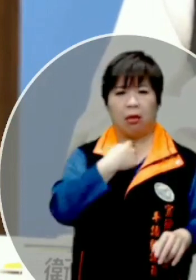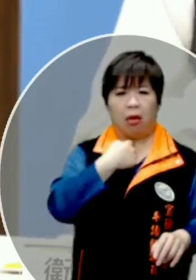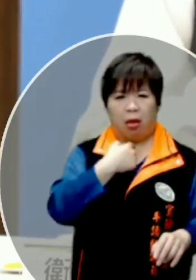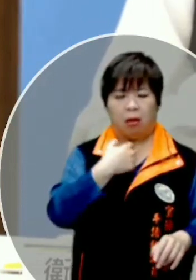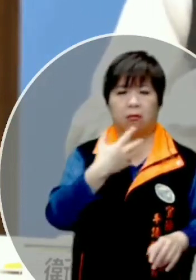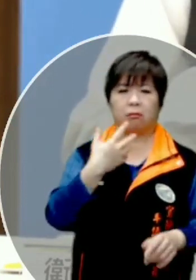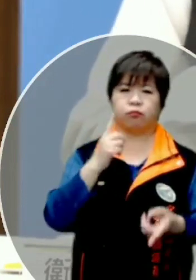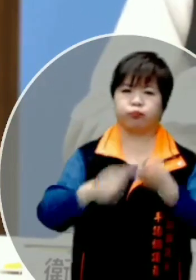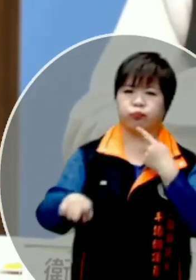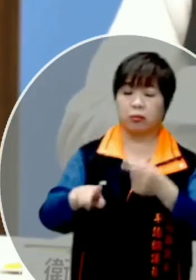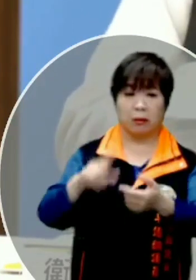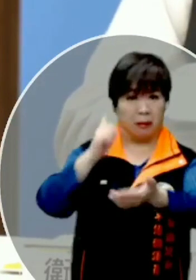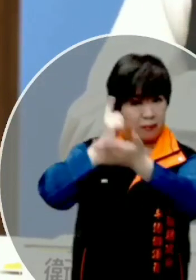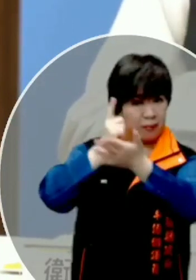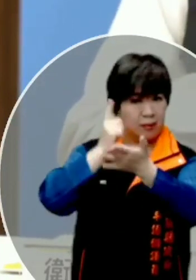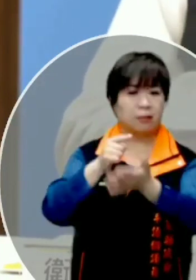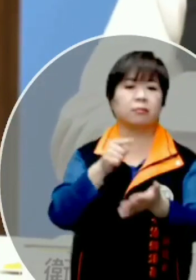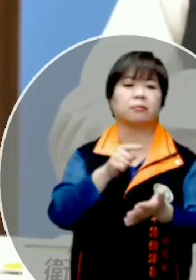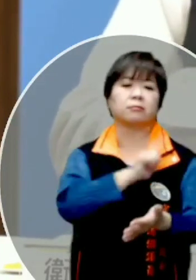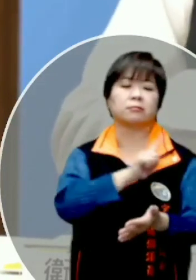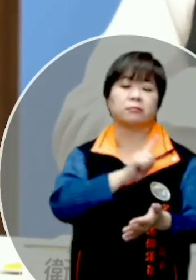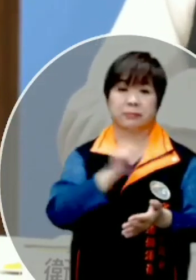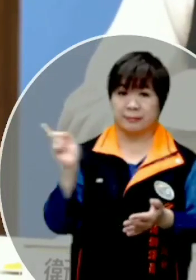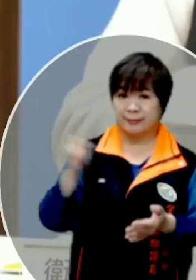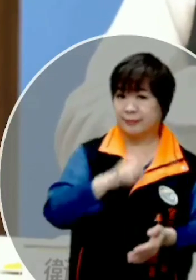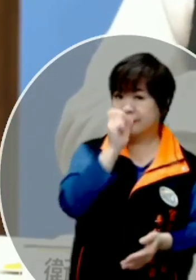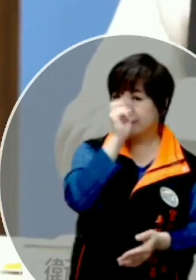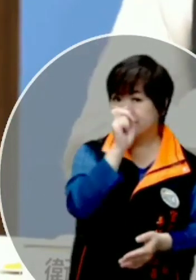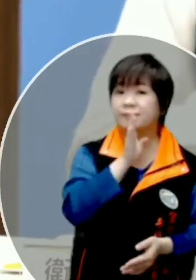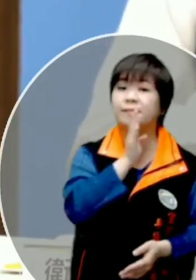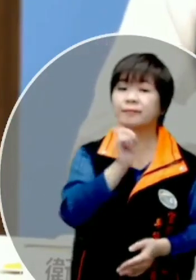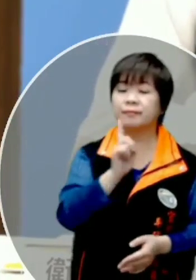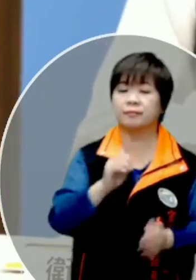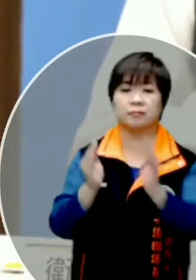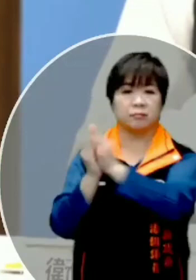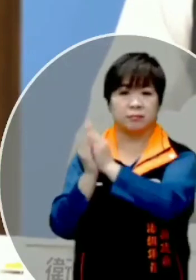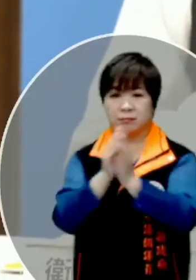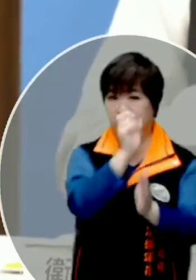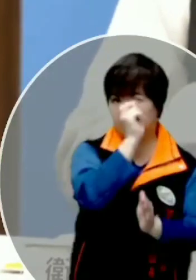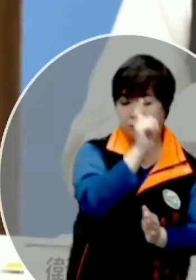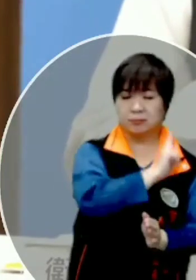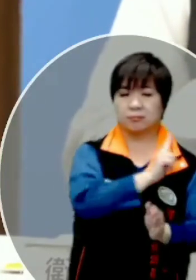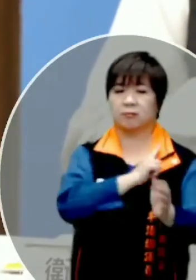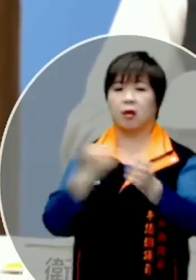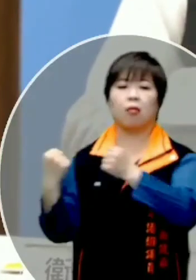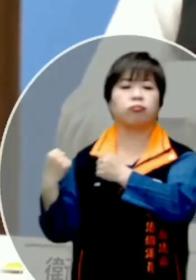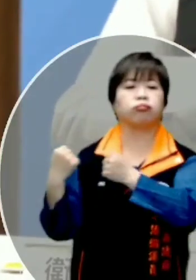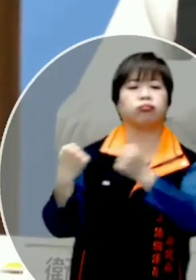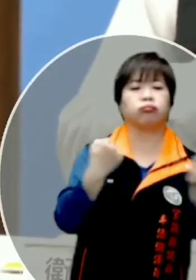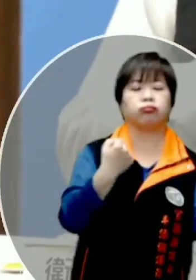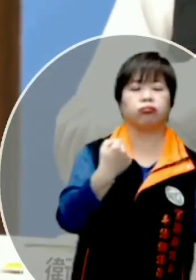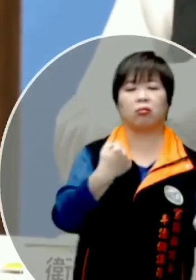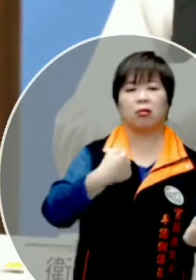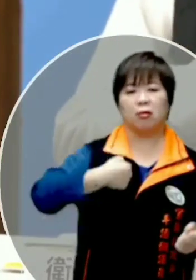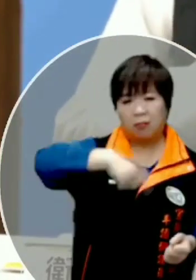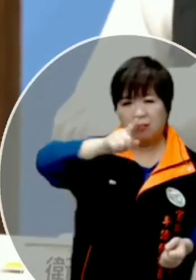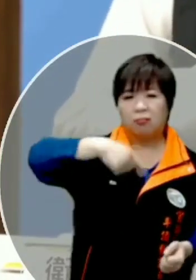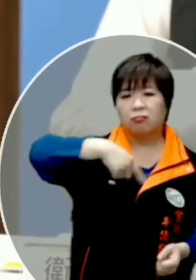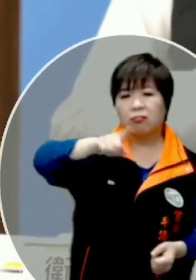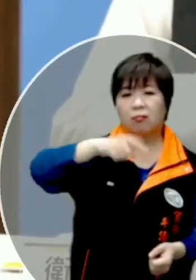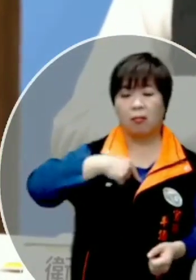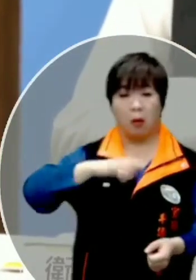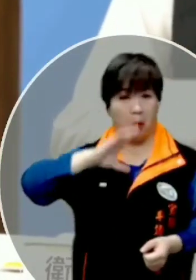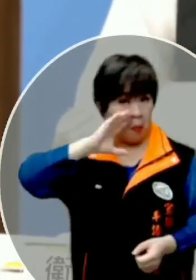天他是每天开车从每次要来上课是桃园跟宜兰自己开车来回，在回程路上呢，知道这